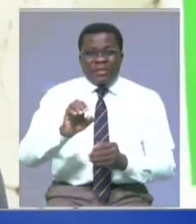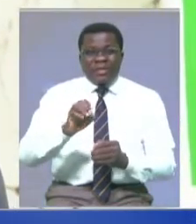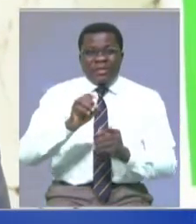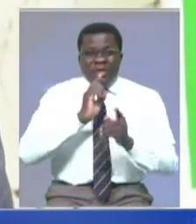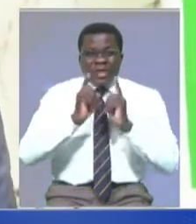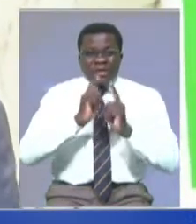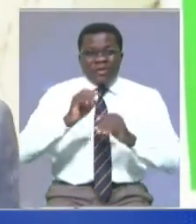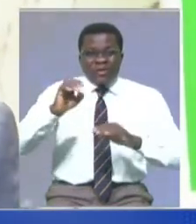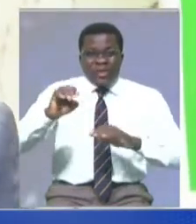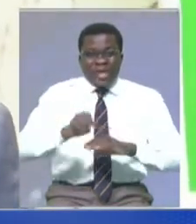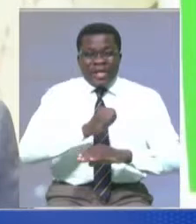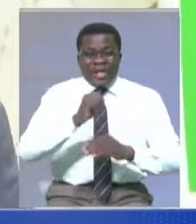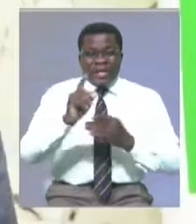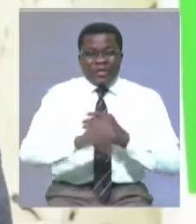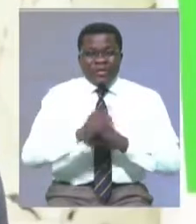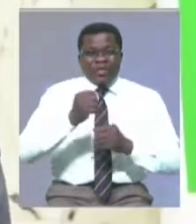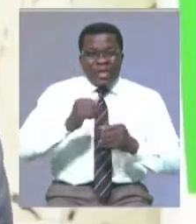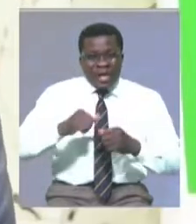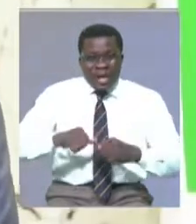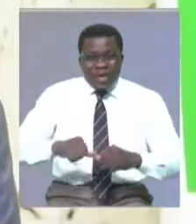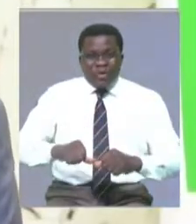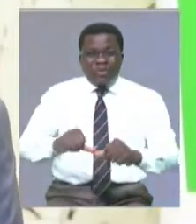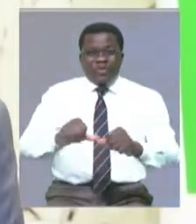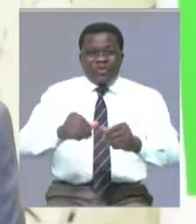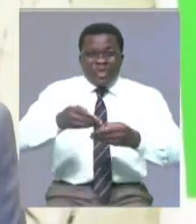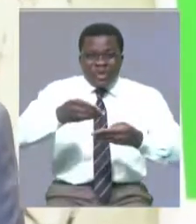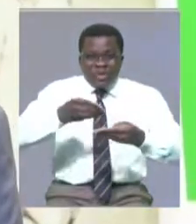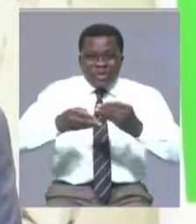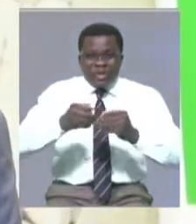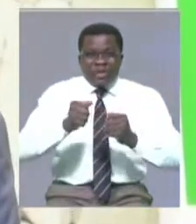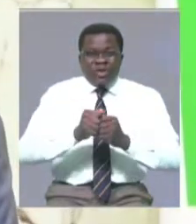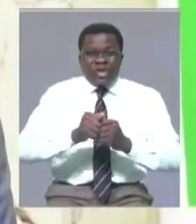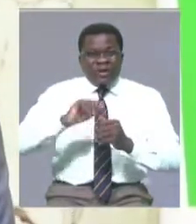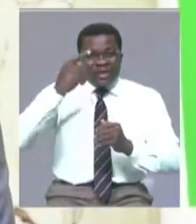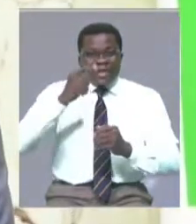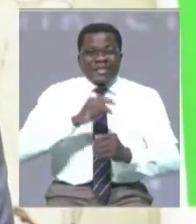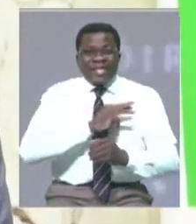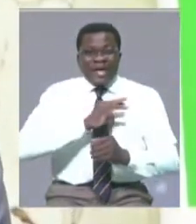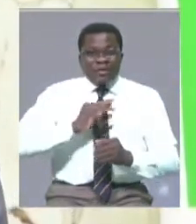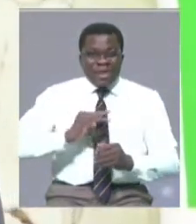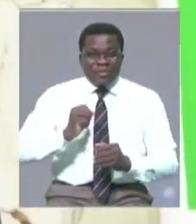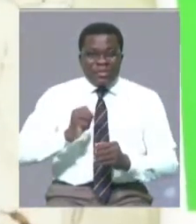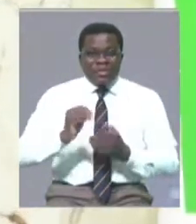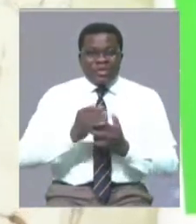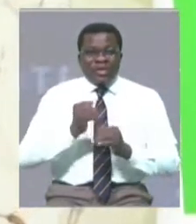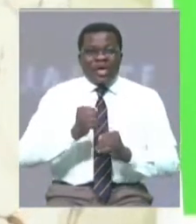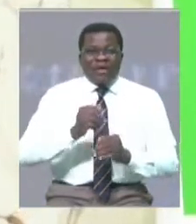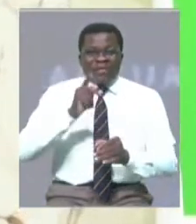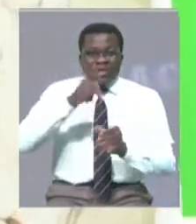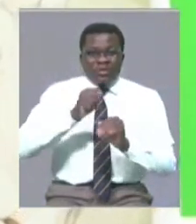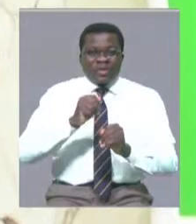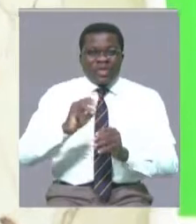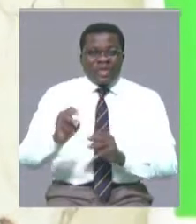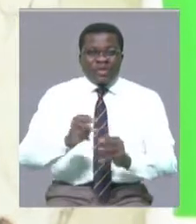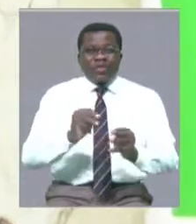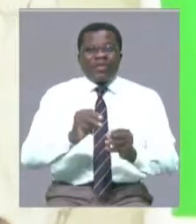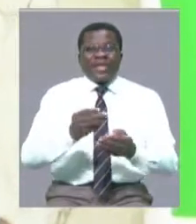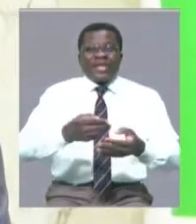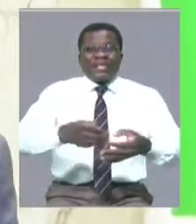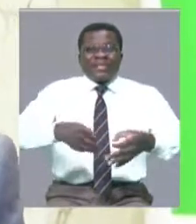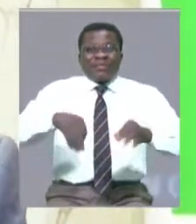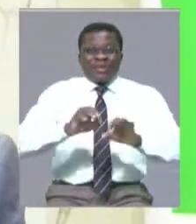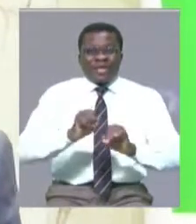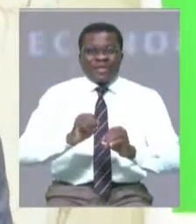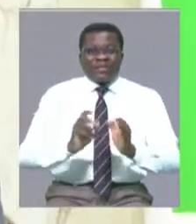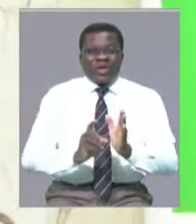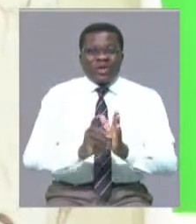exprime son engagement à poursuivre le dialogue avec les États membres afin de contribuer de manière significative